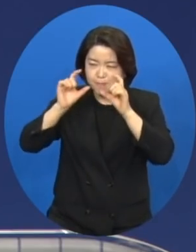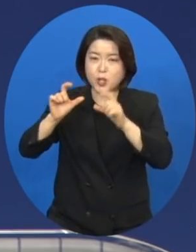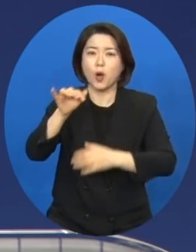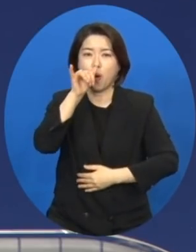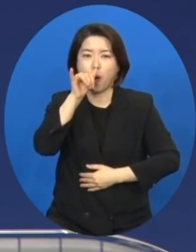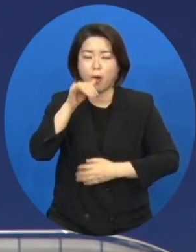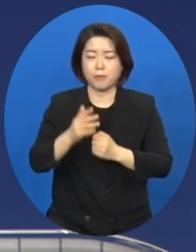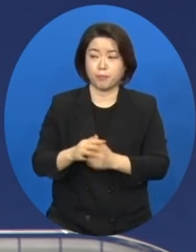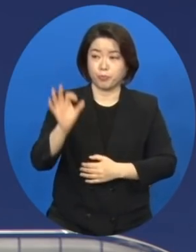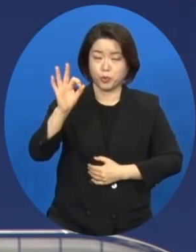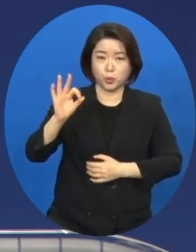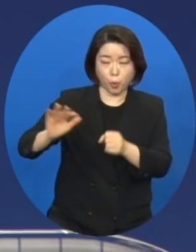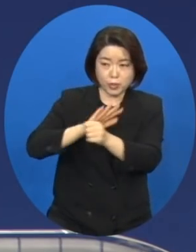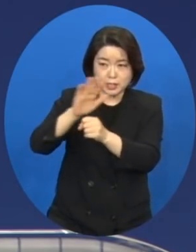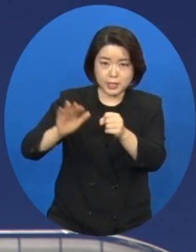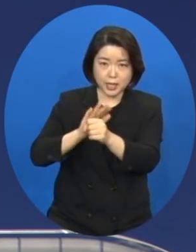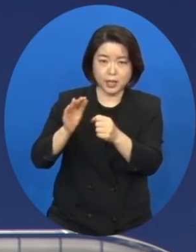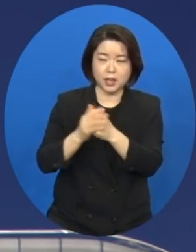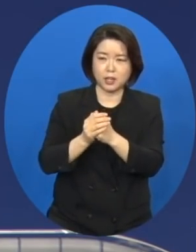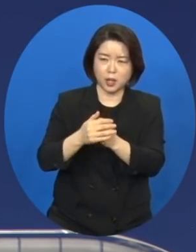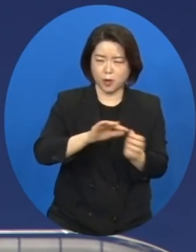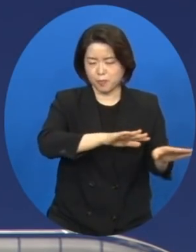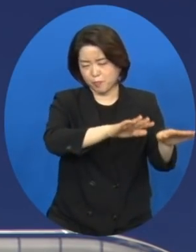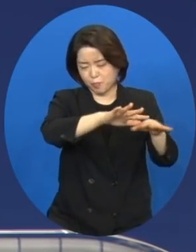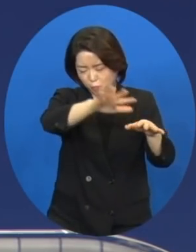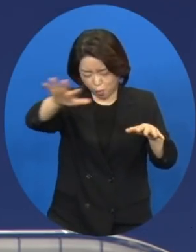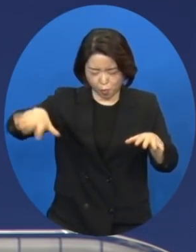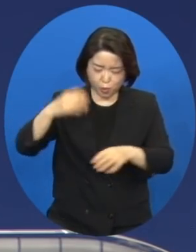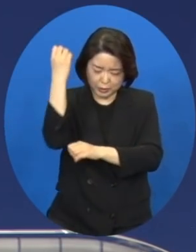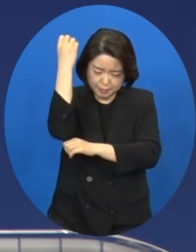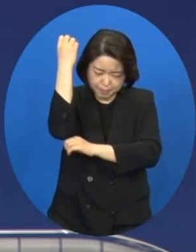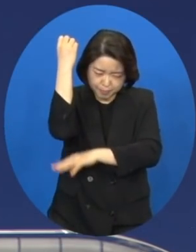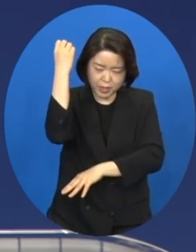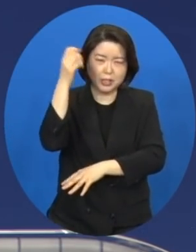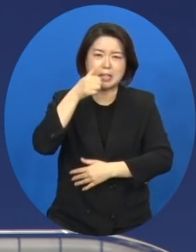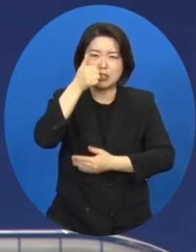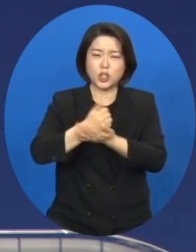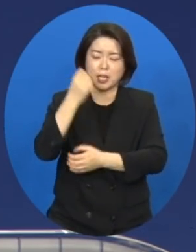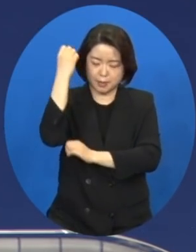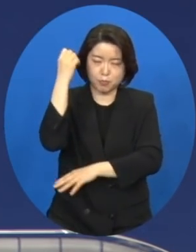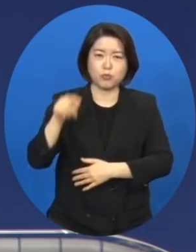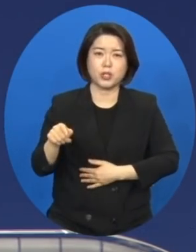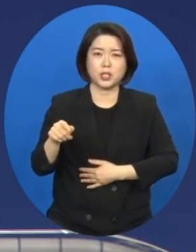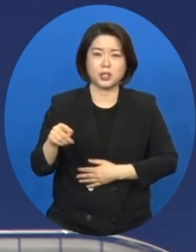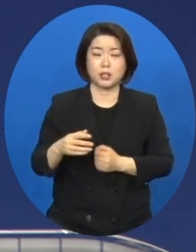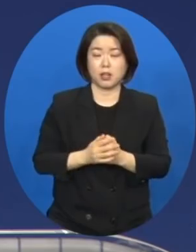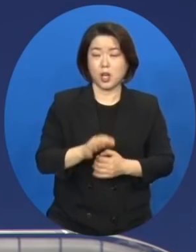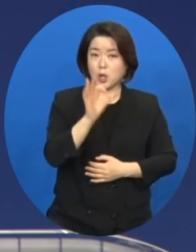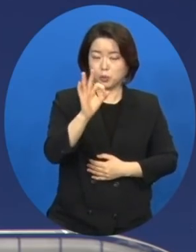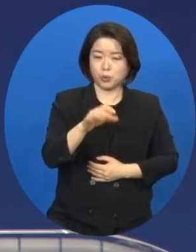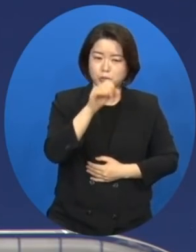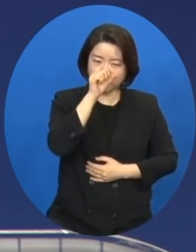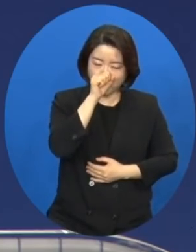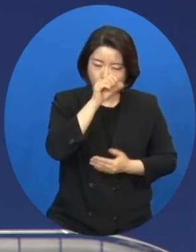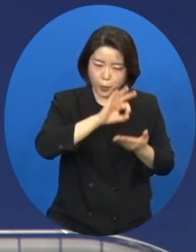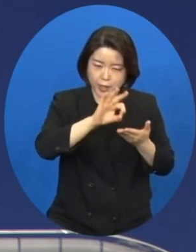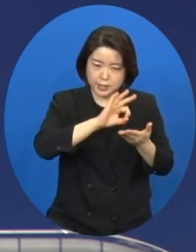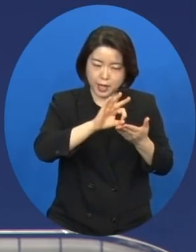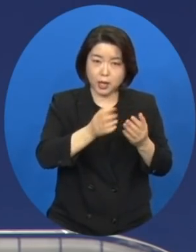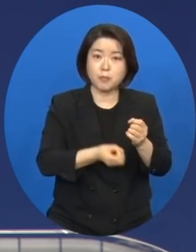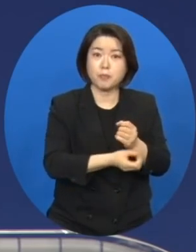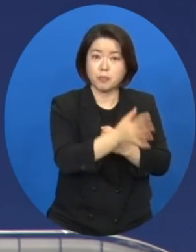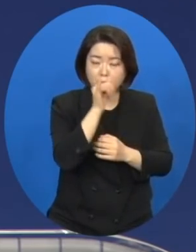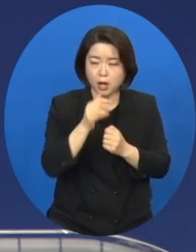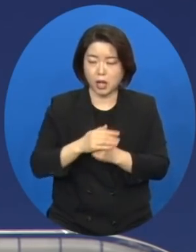돈을 사랑하는 것이 일만하게 뿌리다. 돈은 중립이라는 거죠. 선하게 사용하면 정말 좋게 쓰임받을 수 있지만